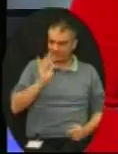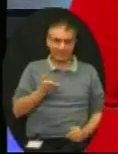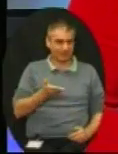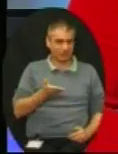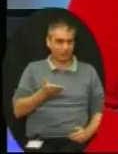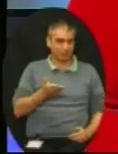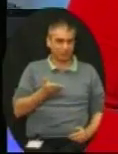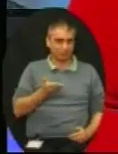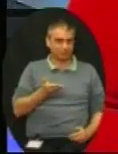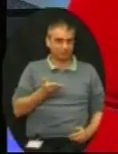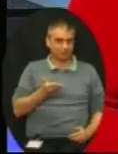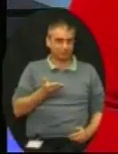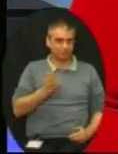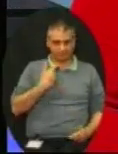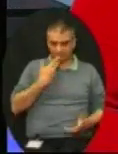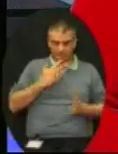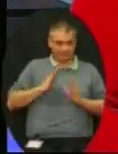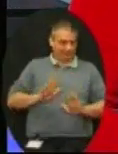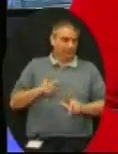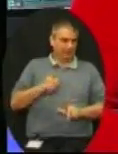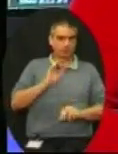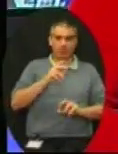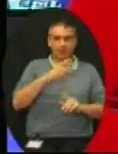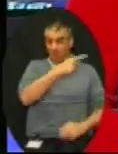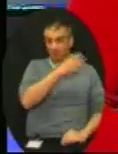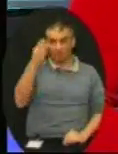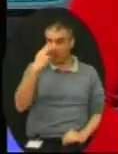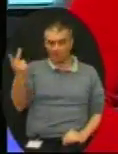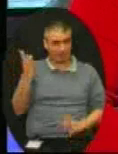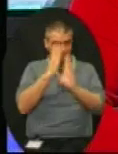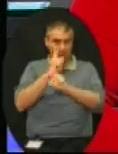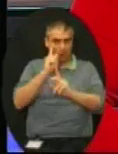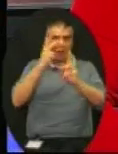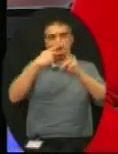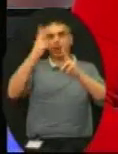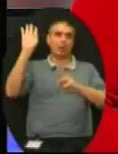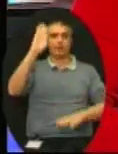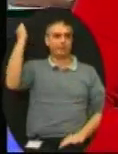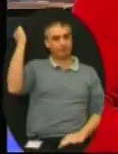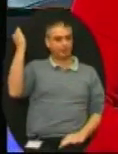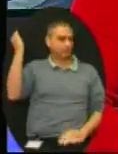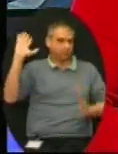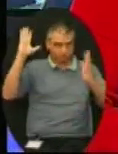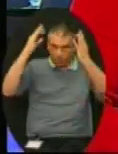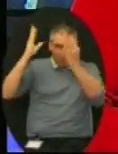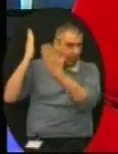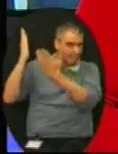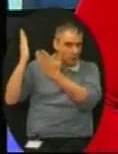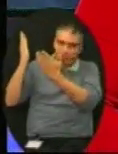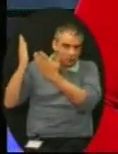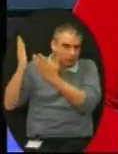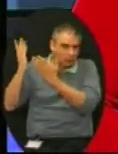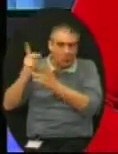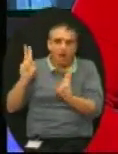הגינוי והרתיעה של אותו ביקור, היא לא אקסקלוסיבית לבנימין נתניהו, עם כל הכבוד לו.